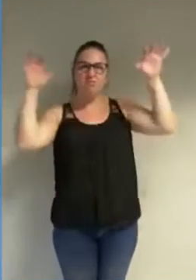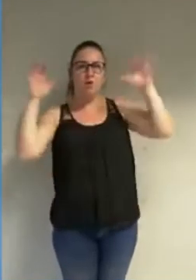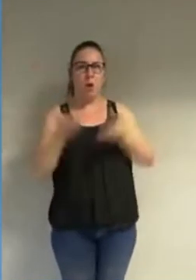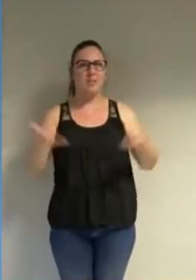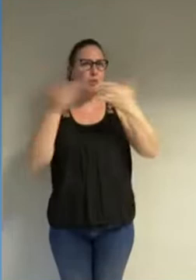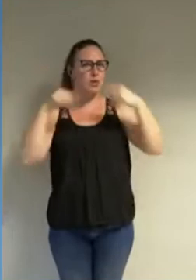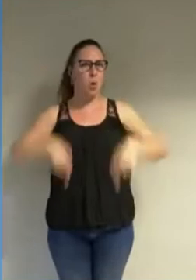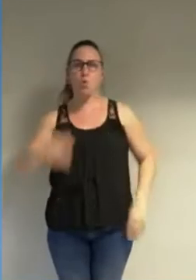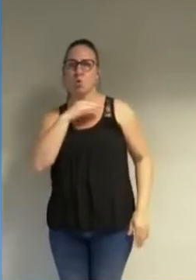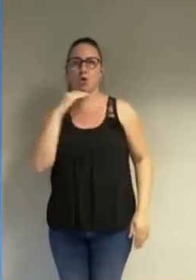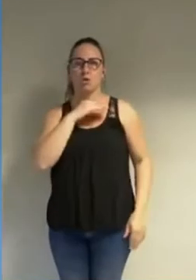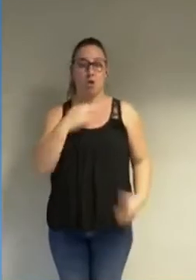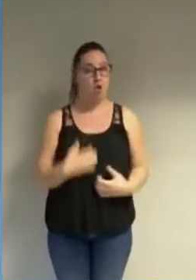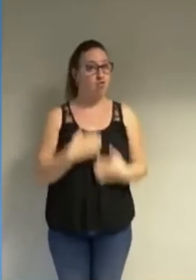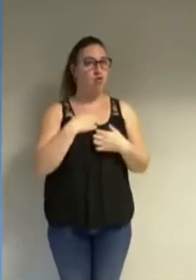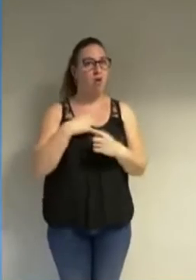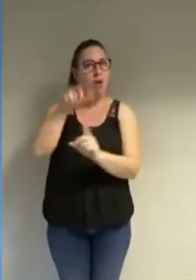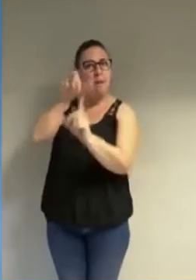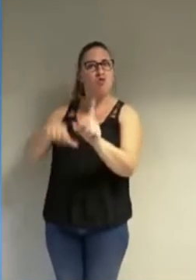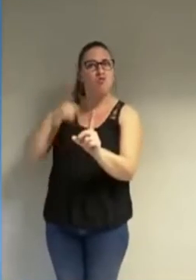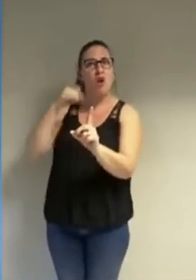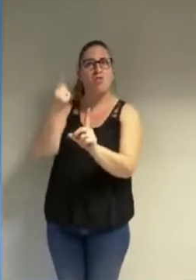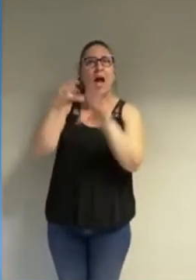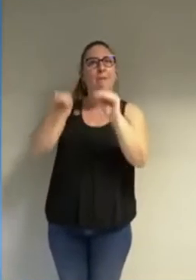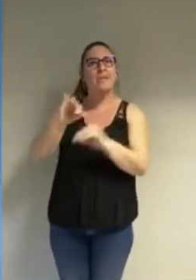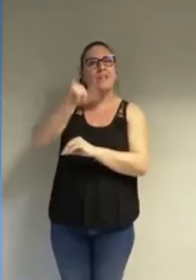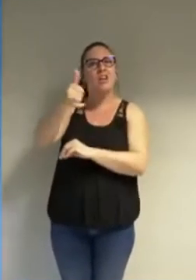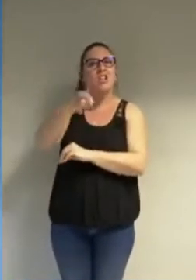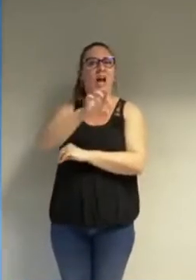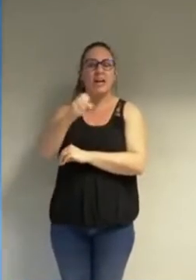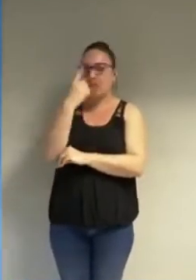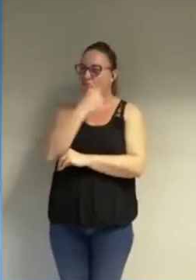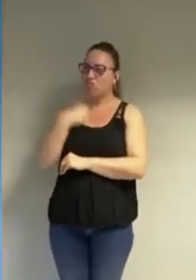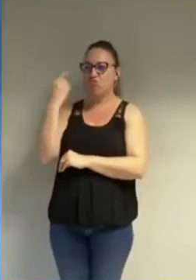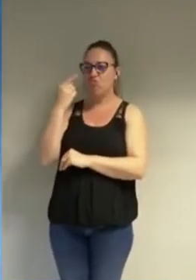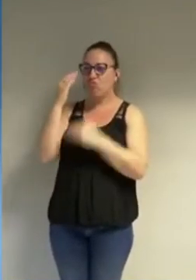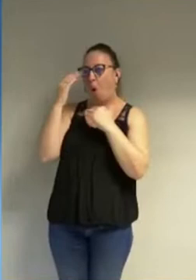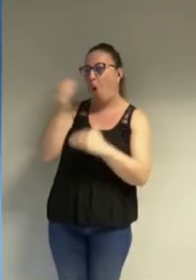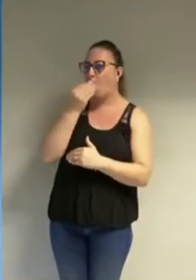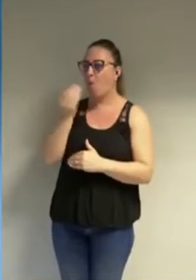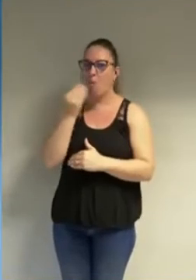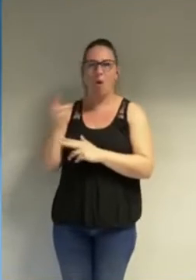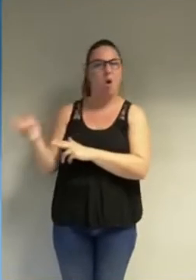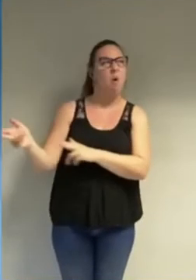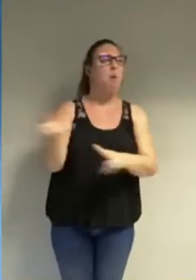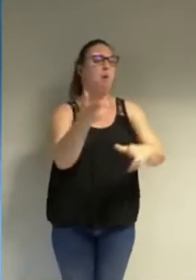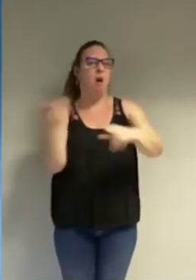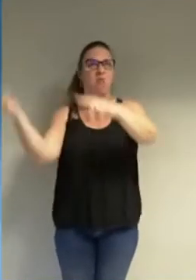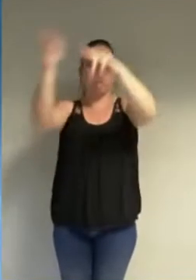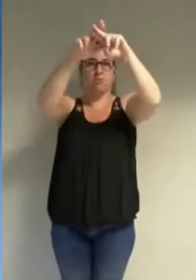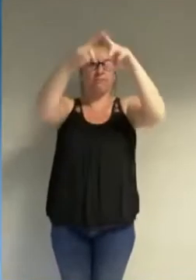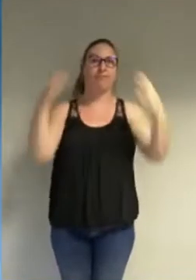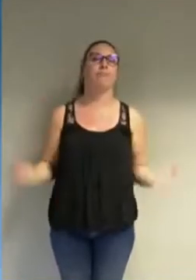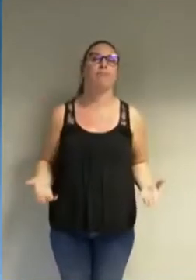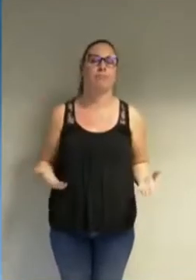choquant, puisqu'un jeune de Jarry, qui paraissait généreux et attachant, était décédé dans ces attentats. Votre